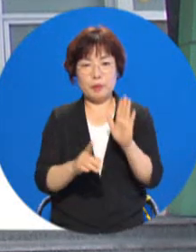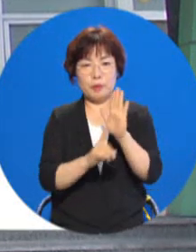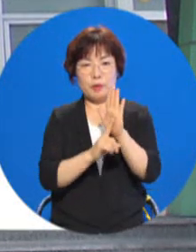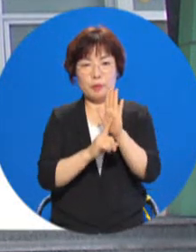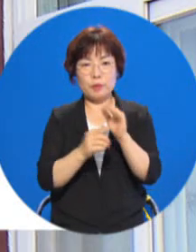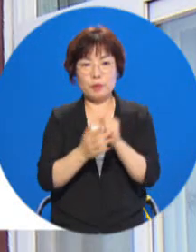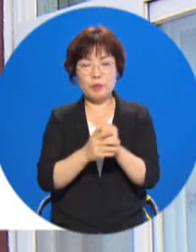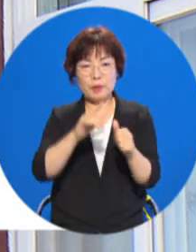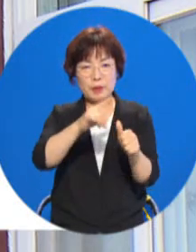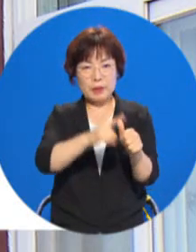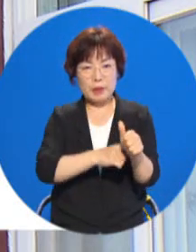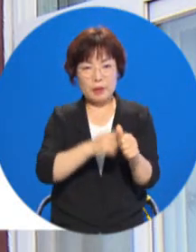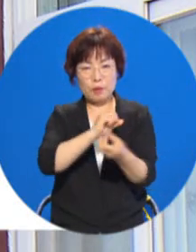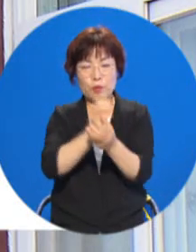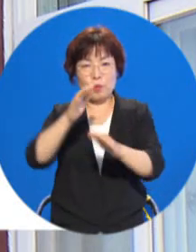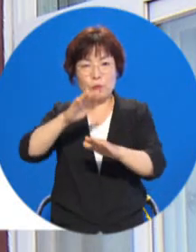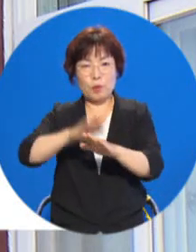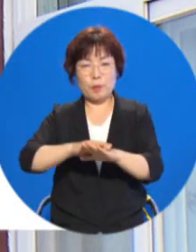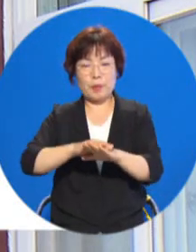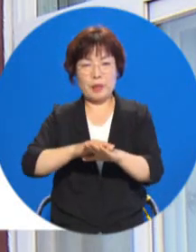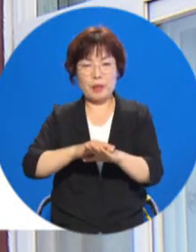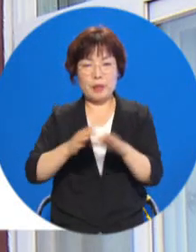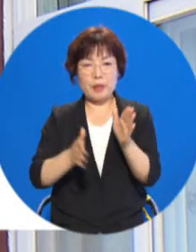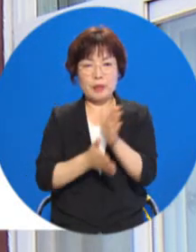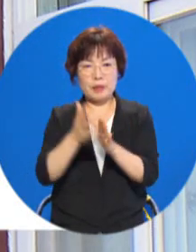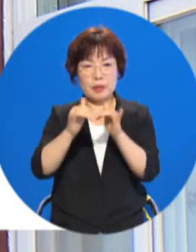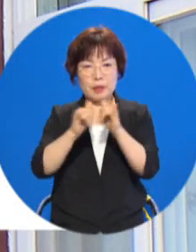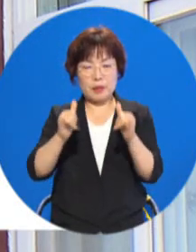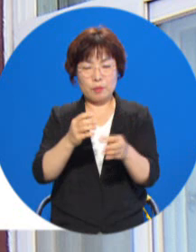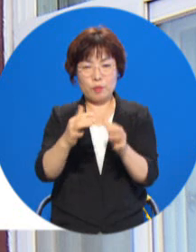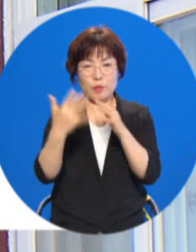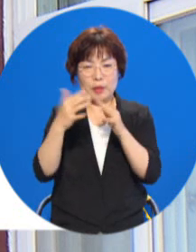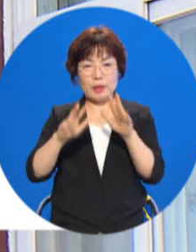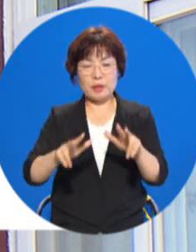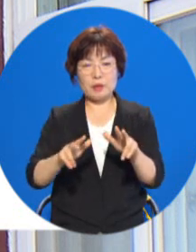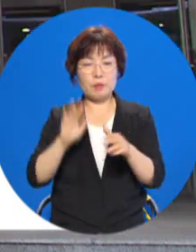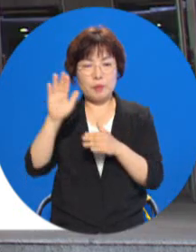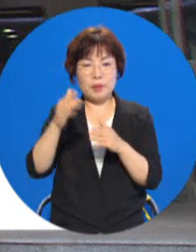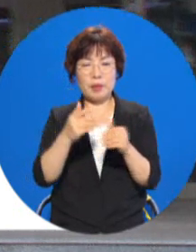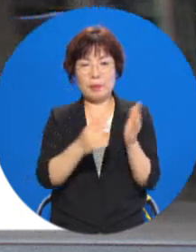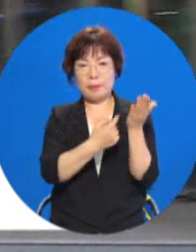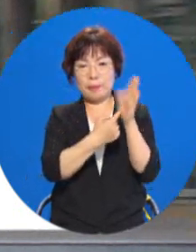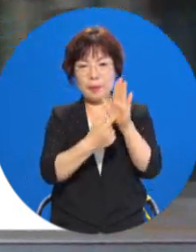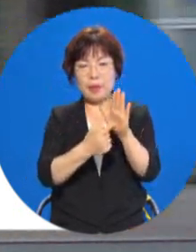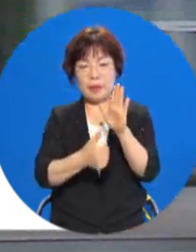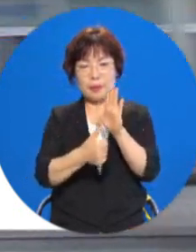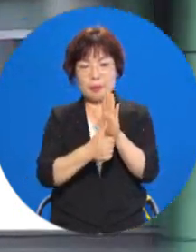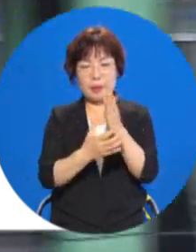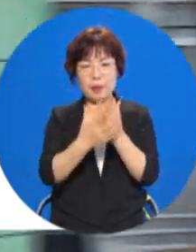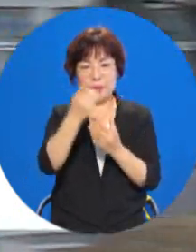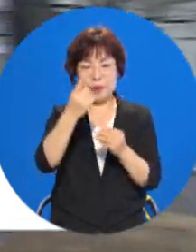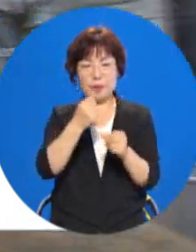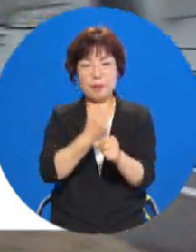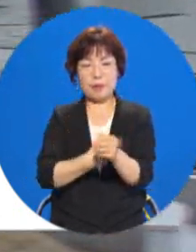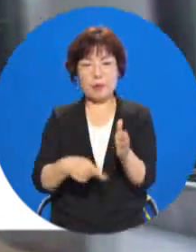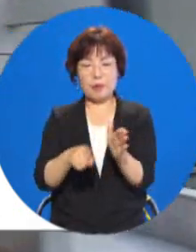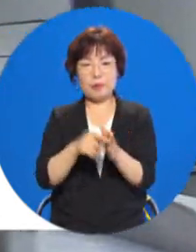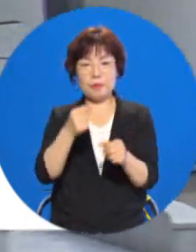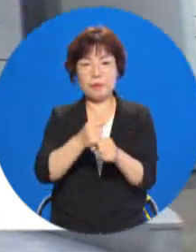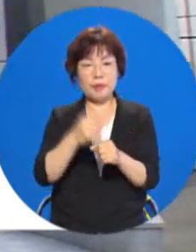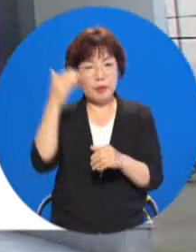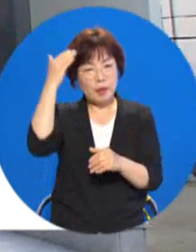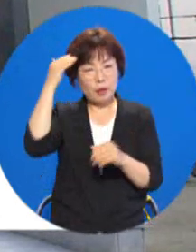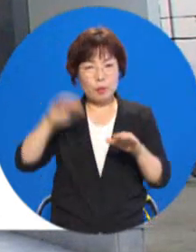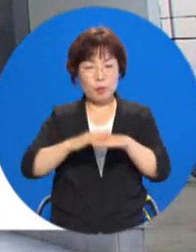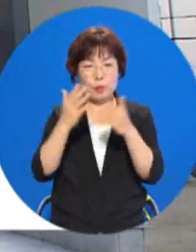공모는 생태와 정원으로 세계가 주목하는 순천의 현재와 미래를 표현한 통합 브랜드 개발을 위한 것으로